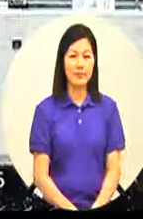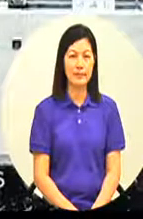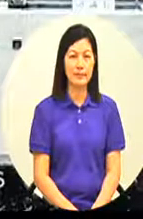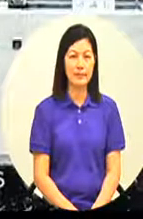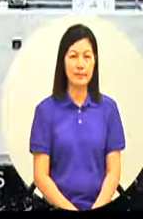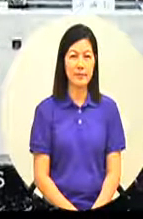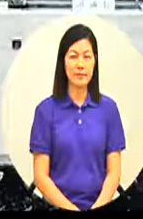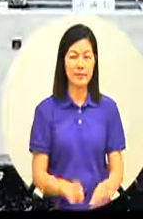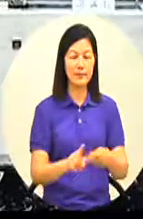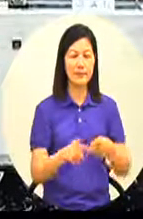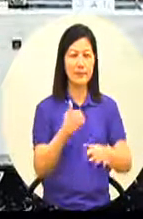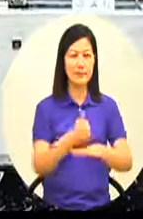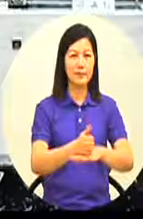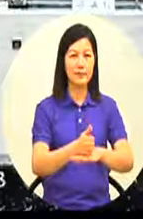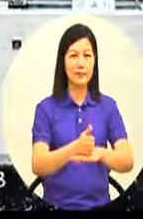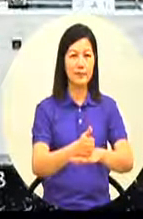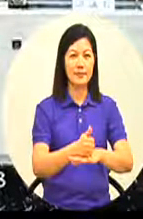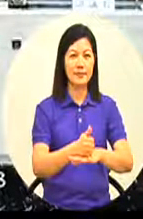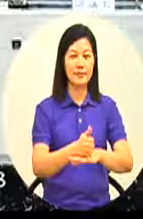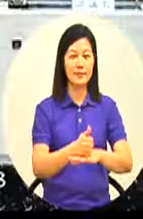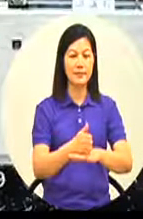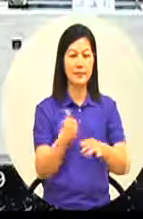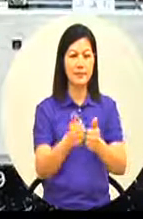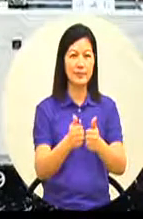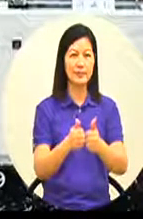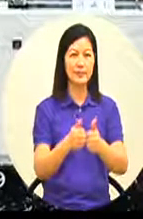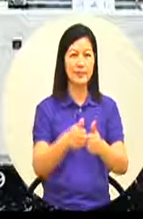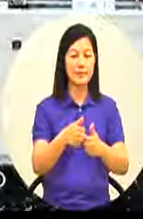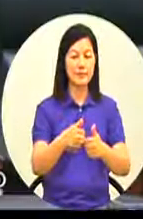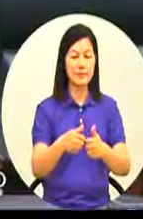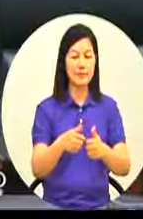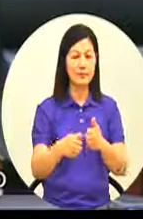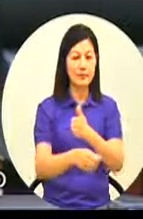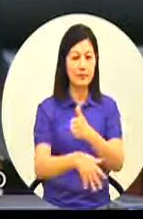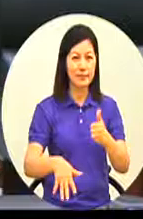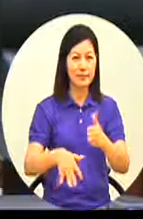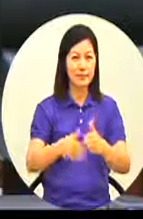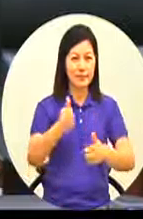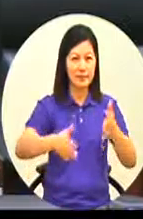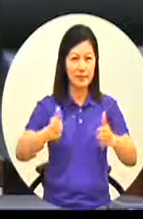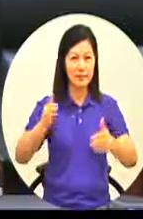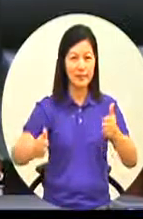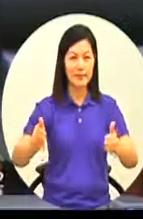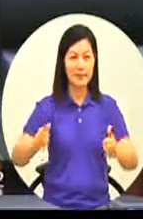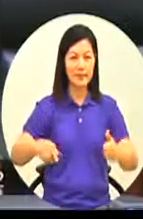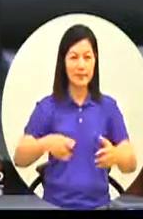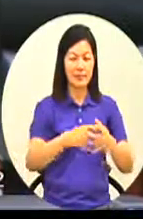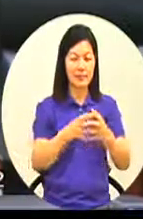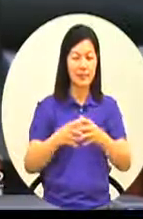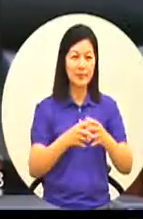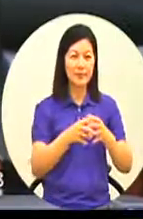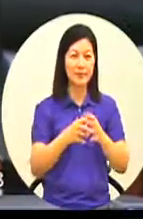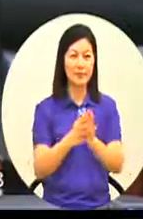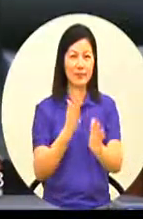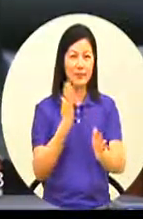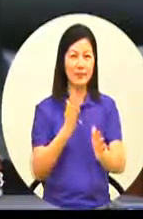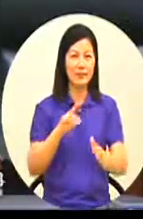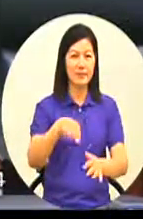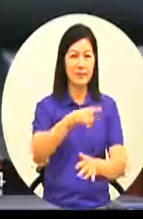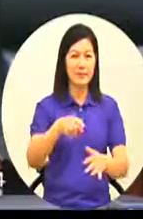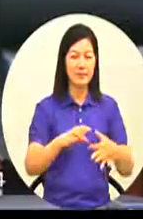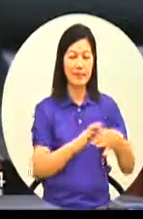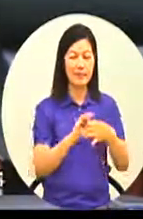魏主席，和我们议会同仁，还有民政部门的局处所长，那的团队，哈，还有关心